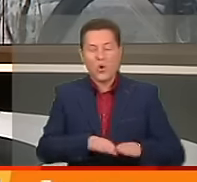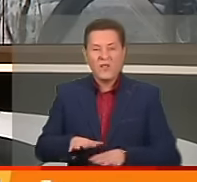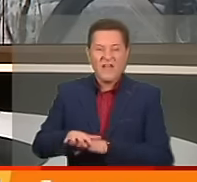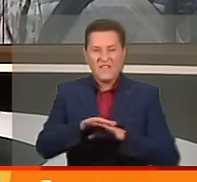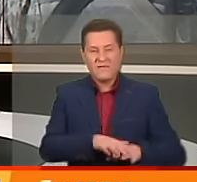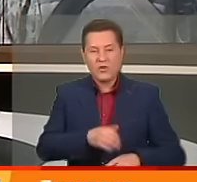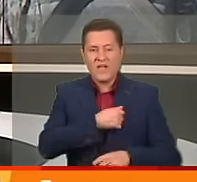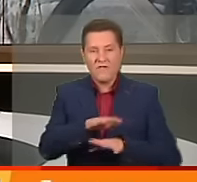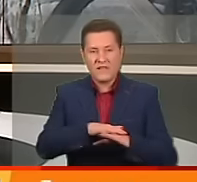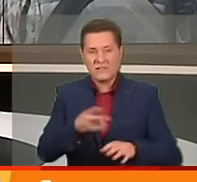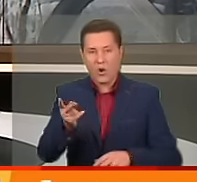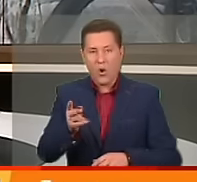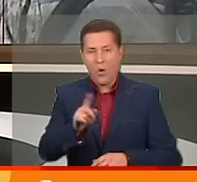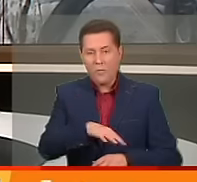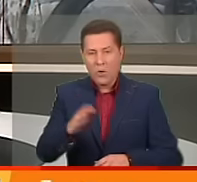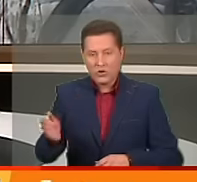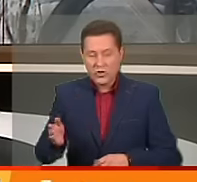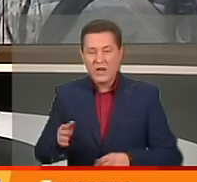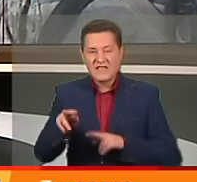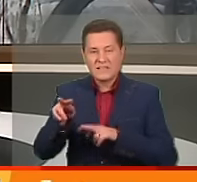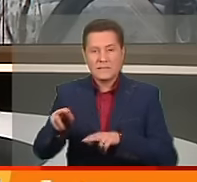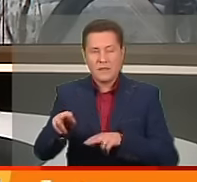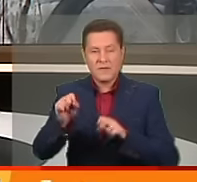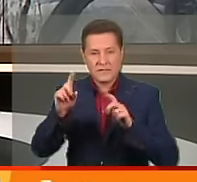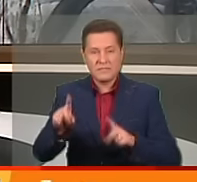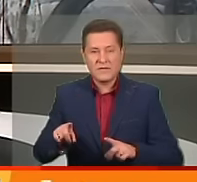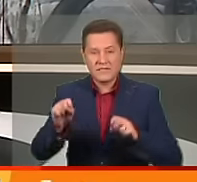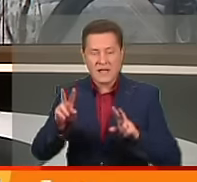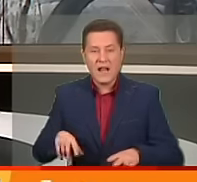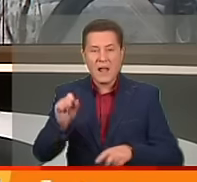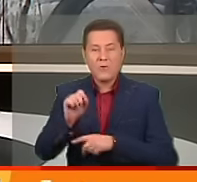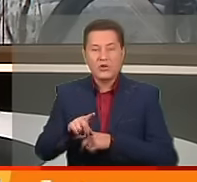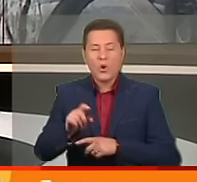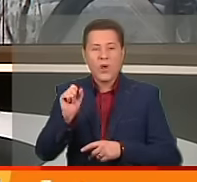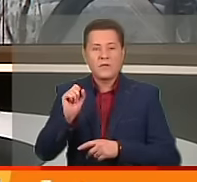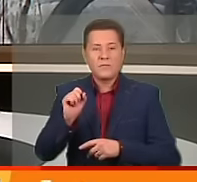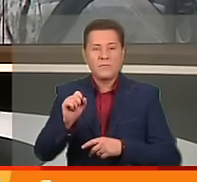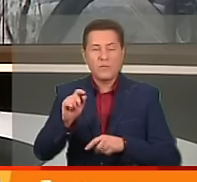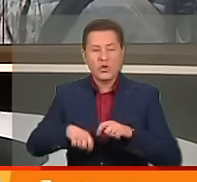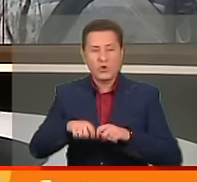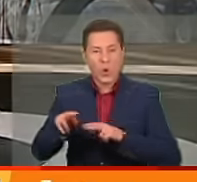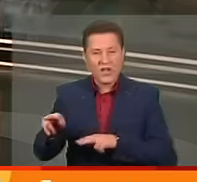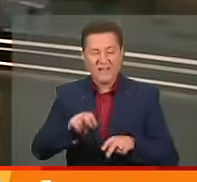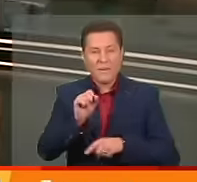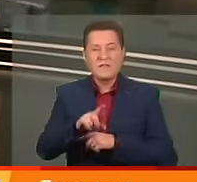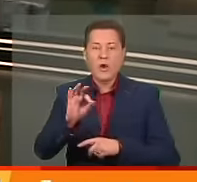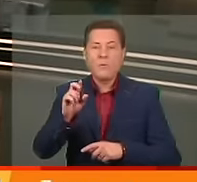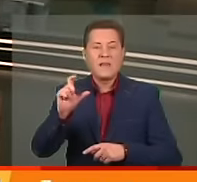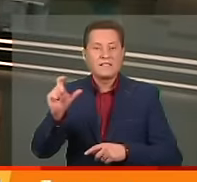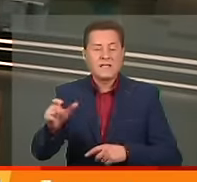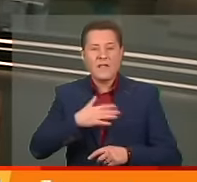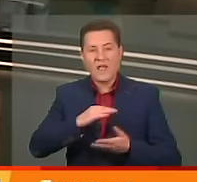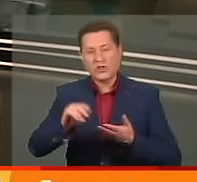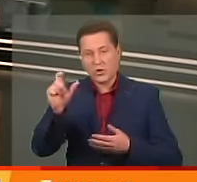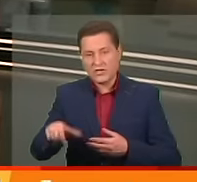обох сторін. За всім спостерігали спеціальна моніторингова місія ОБСЄ і наш Борис Сичалко. Маємо з ним живий зв'язок. Борисе,